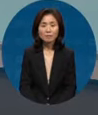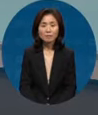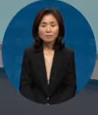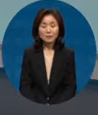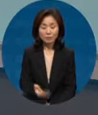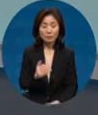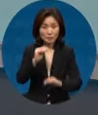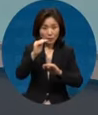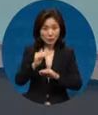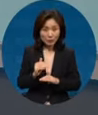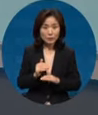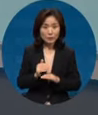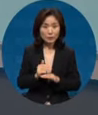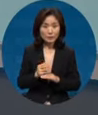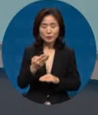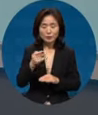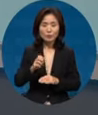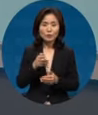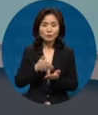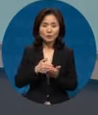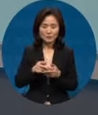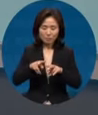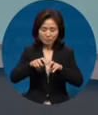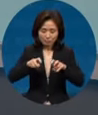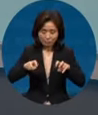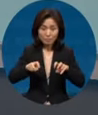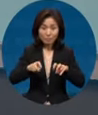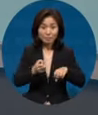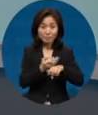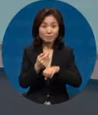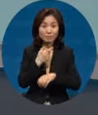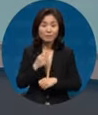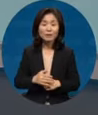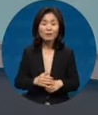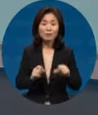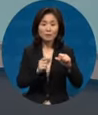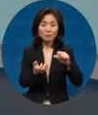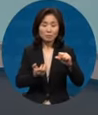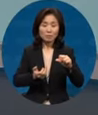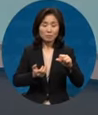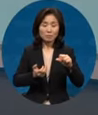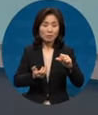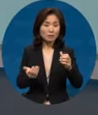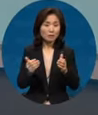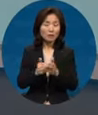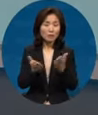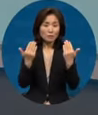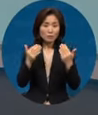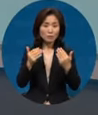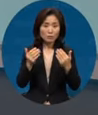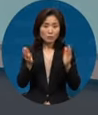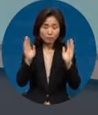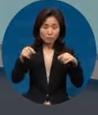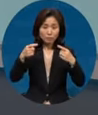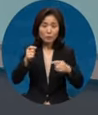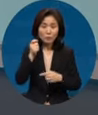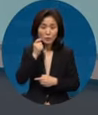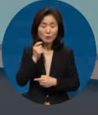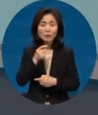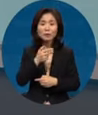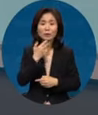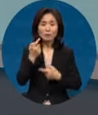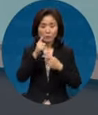자 앞서 보신 내용 톱뉴스 에서 좀더 샅샅이 톺아보기 있습니다 255 월 전까지는 학교로 못 돌아가게 된 영국 대학생들의 혼란과